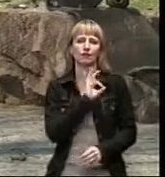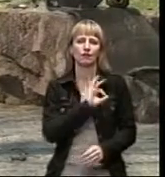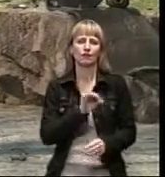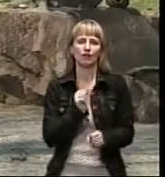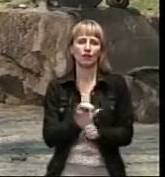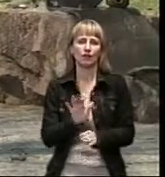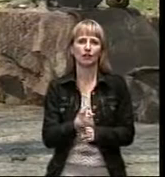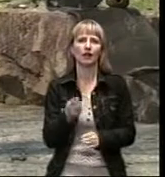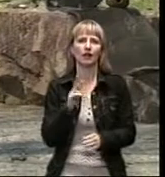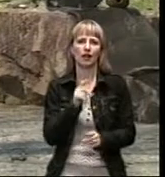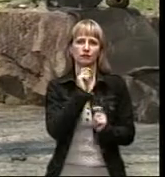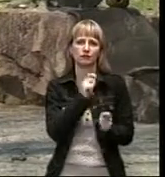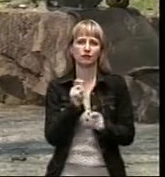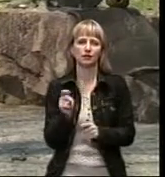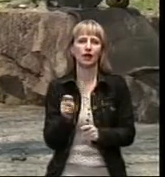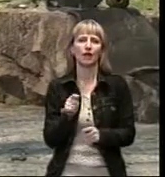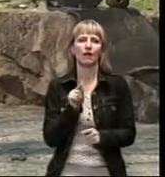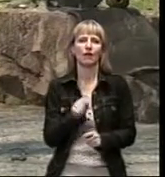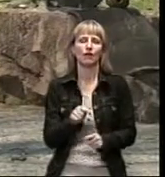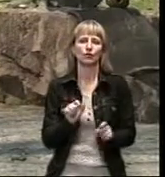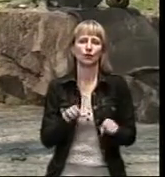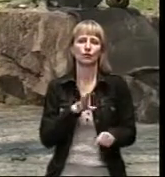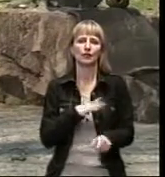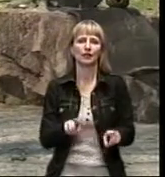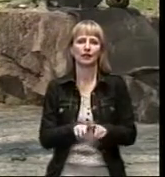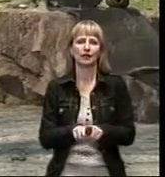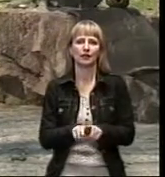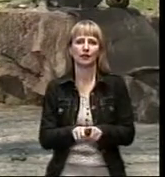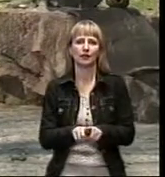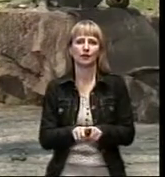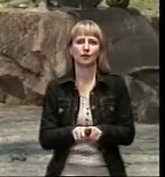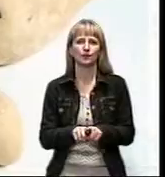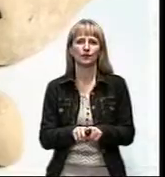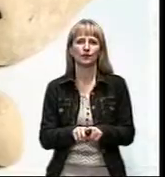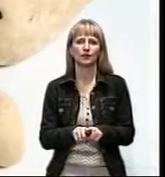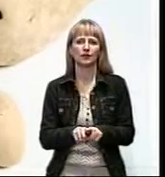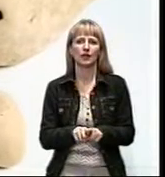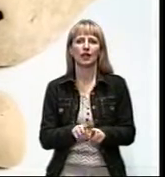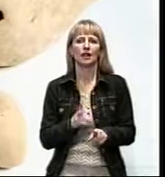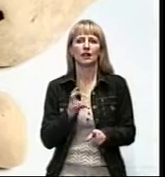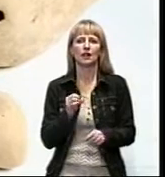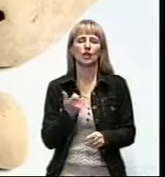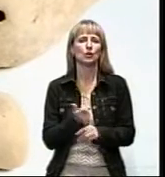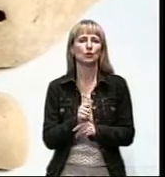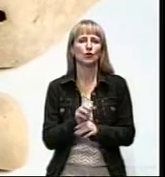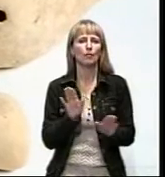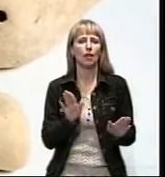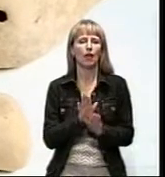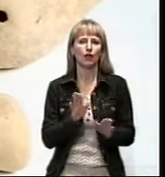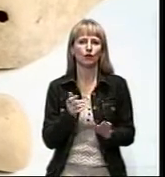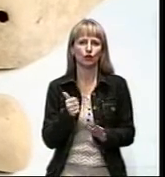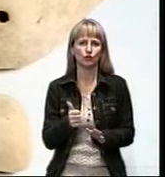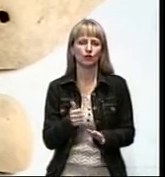для сувенірів. Вони, мабуть, такі не дуже мелодичні, або ну, не дуже